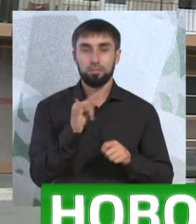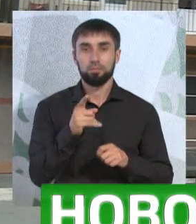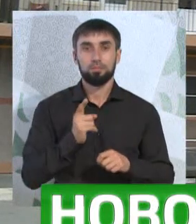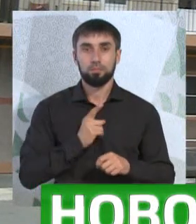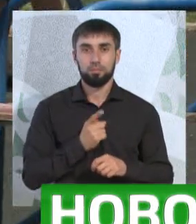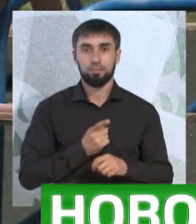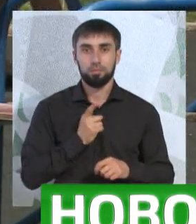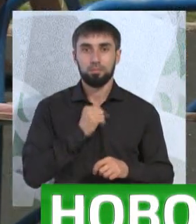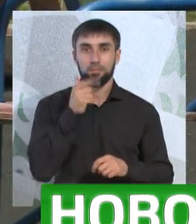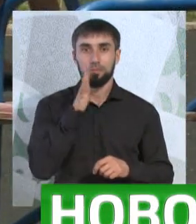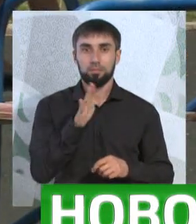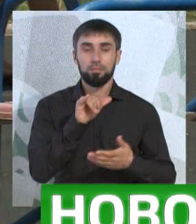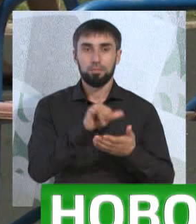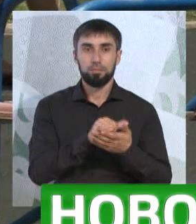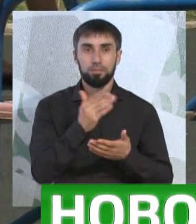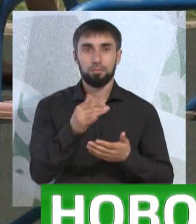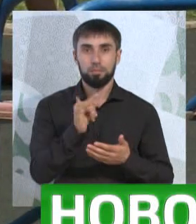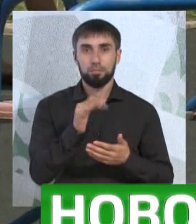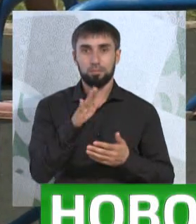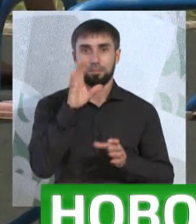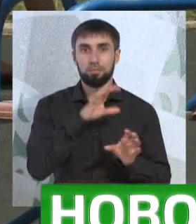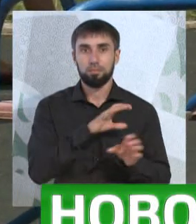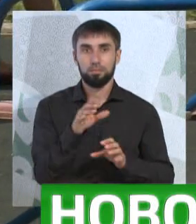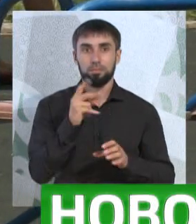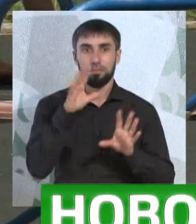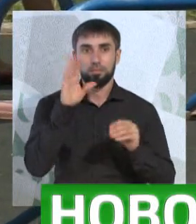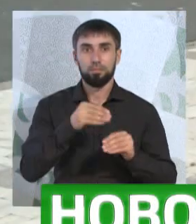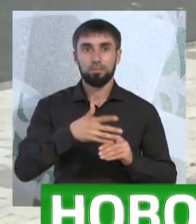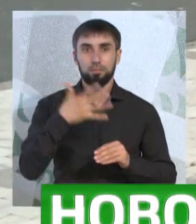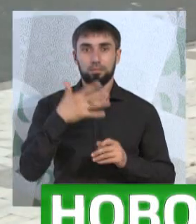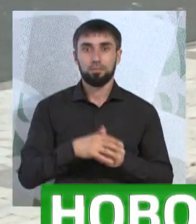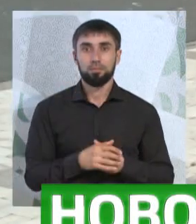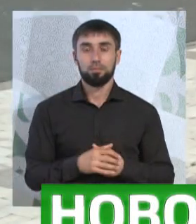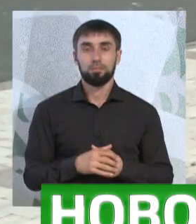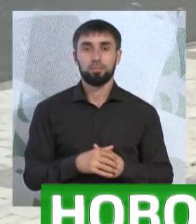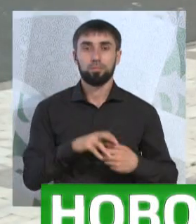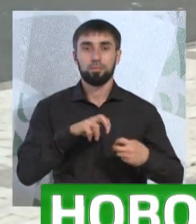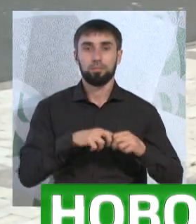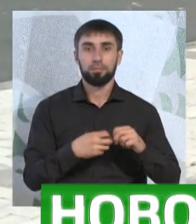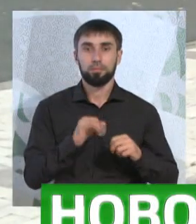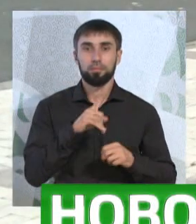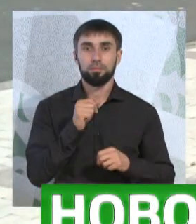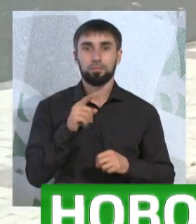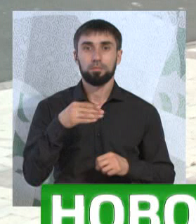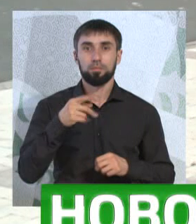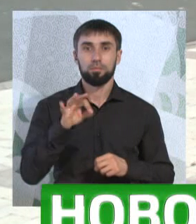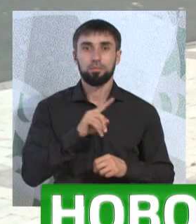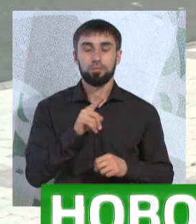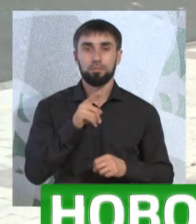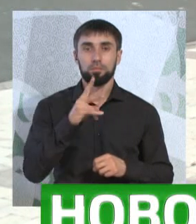ждут мастеров, которые установят его и наладят подачу воды на всех этажах. Проблема из-за того, что полетел